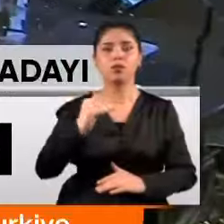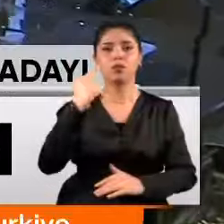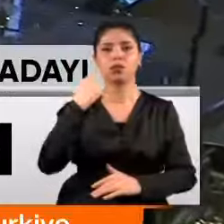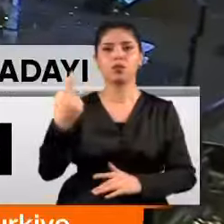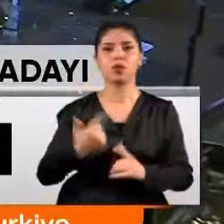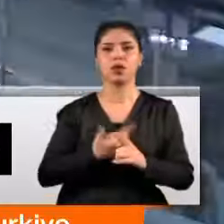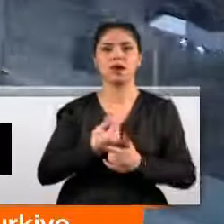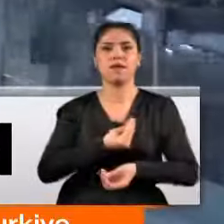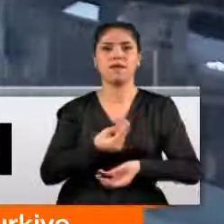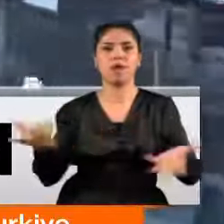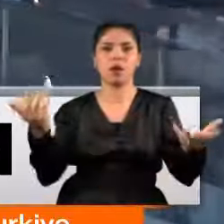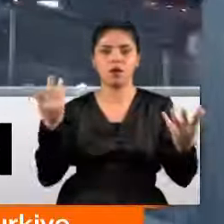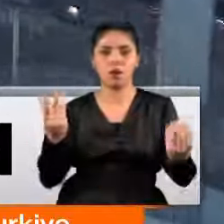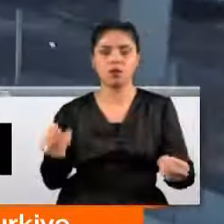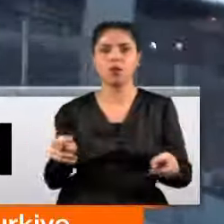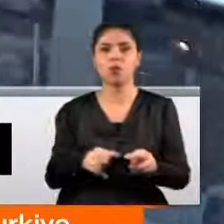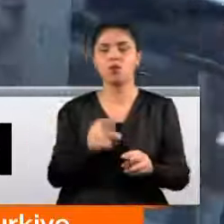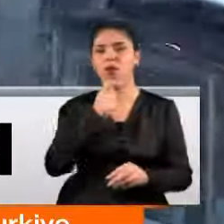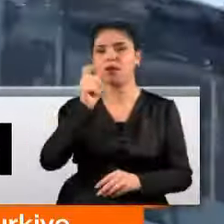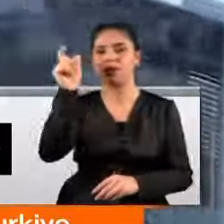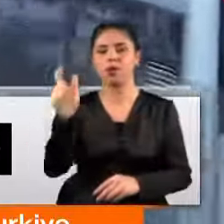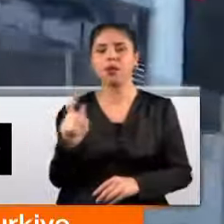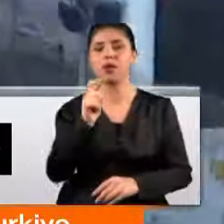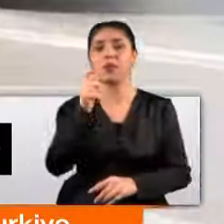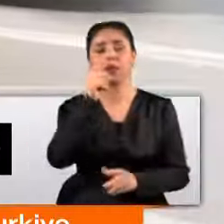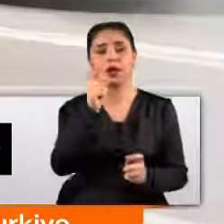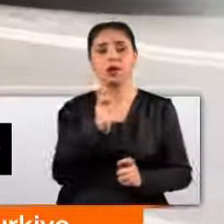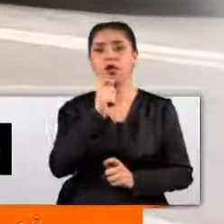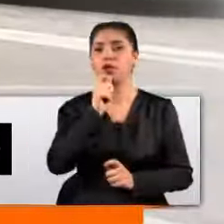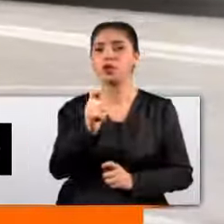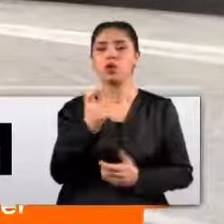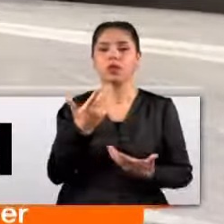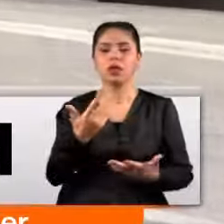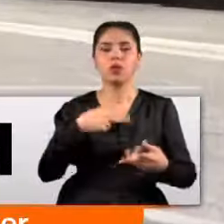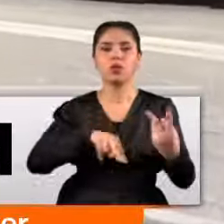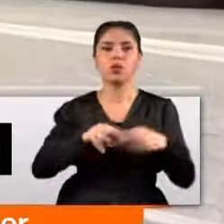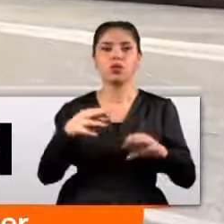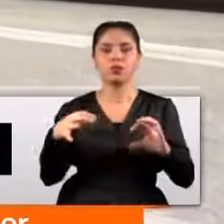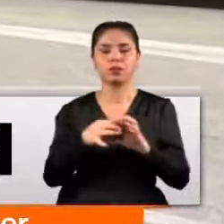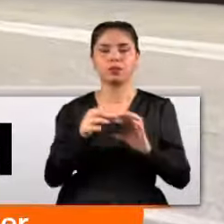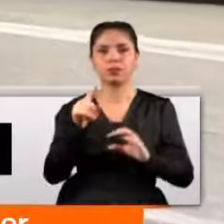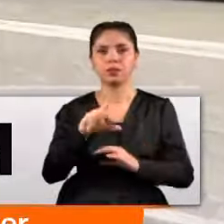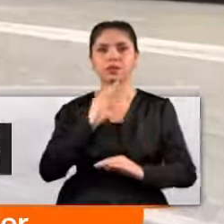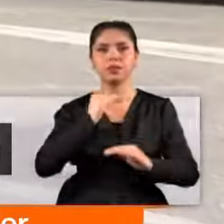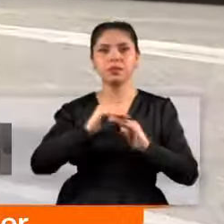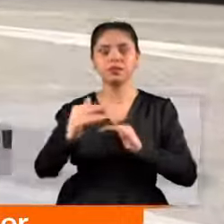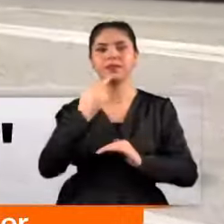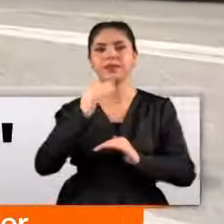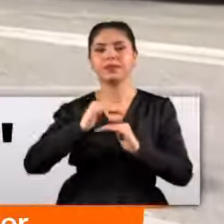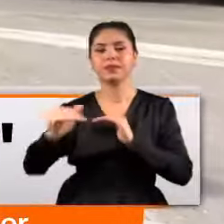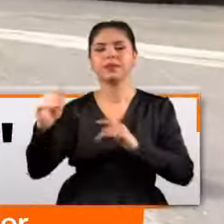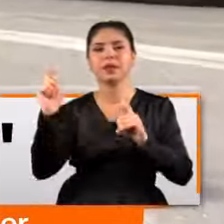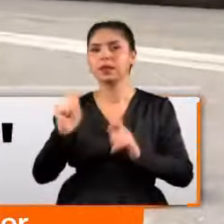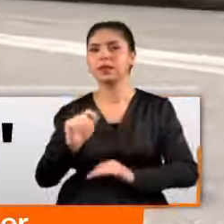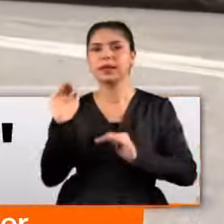fiyatlarla kiralayacağız. Kurumun en dikkat çeken vaatlerinden biri de toplu ulaşımla ilgiliydi. Ayrıca gençler ve kadınlara da